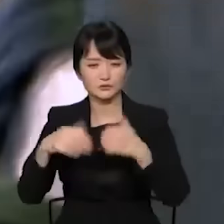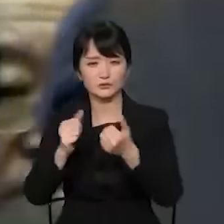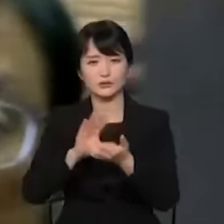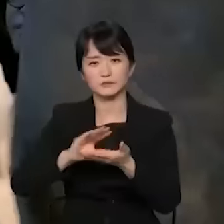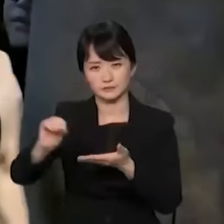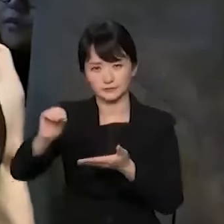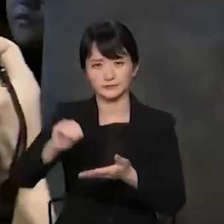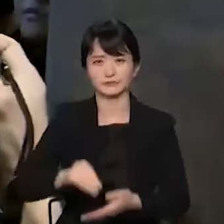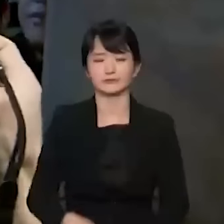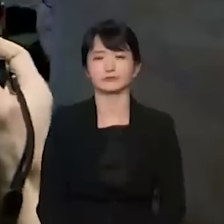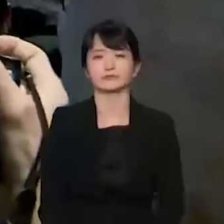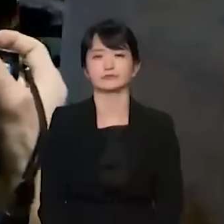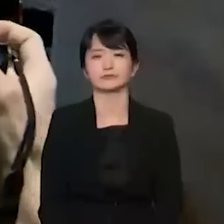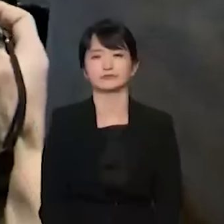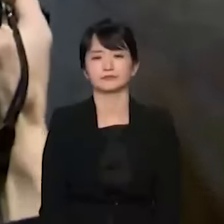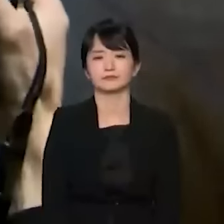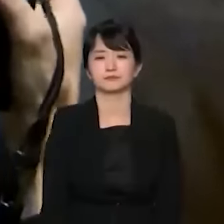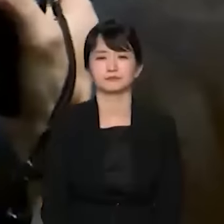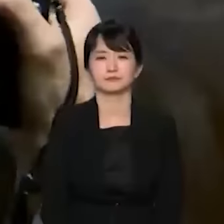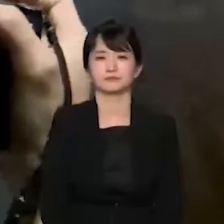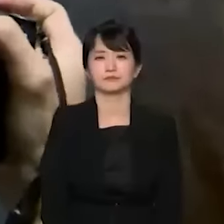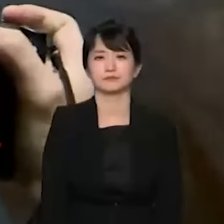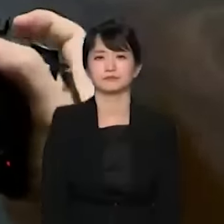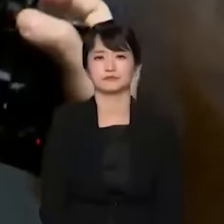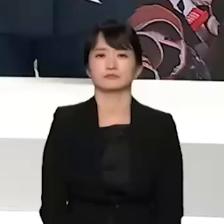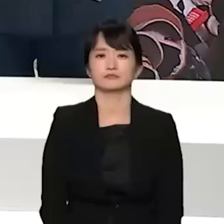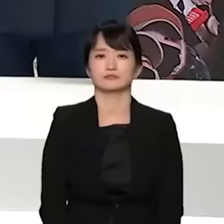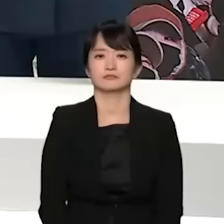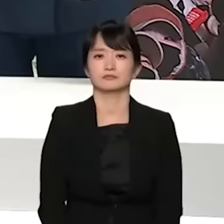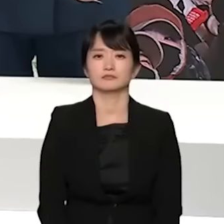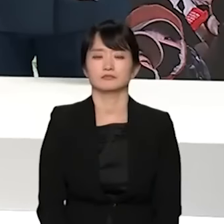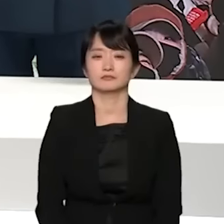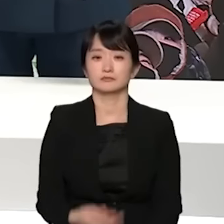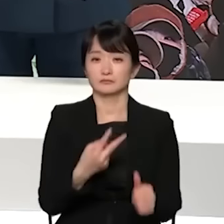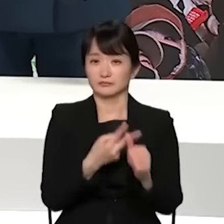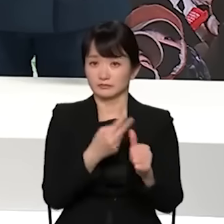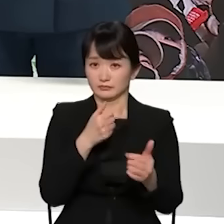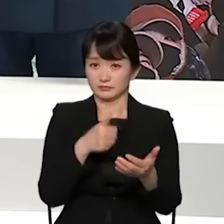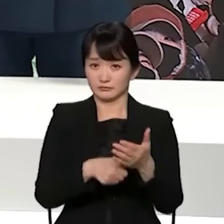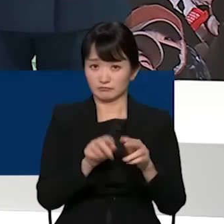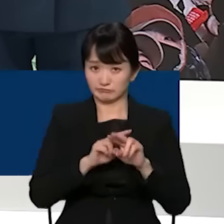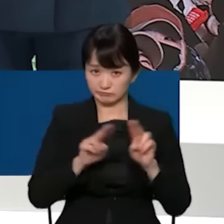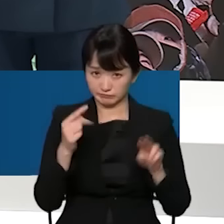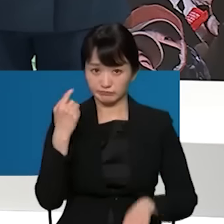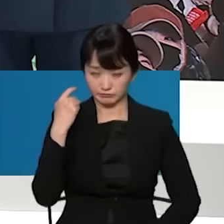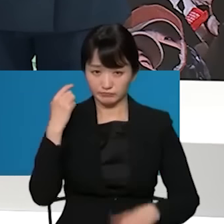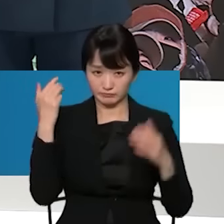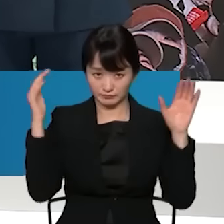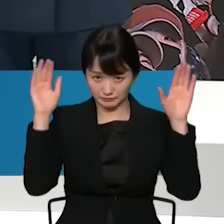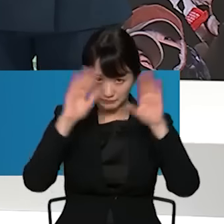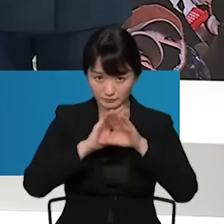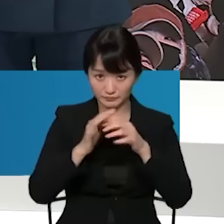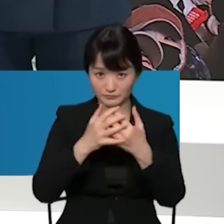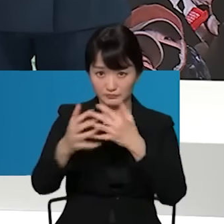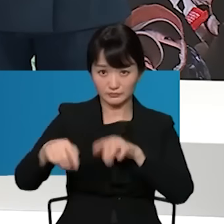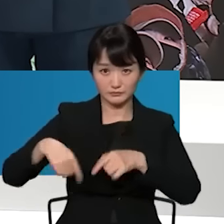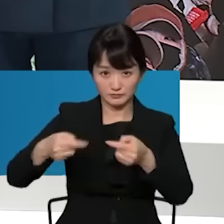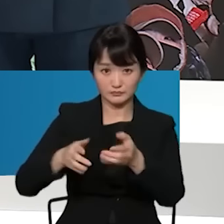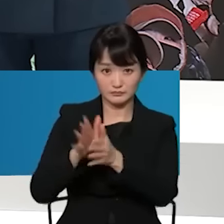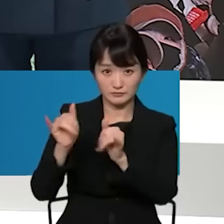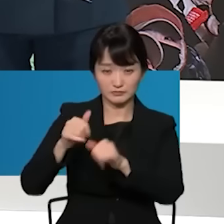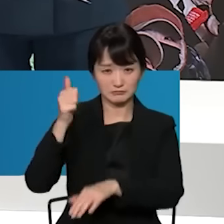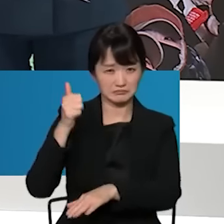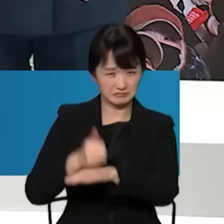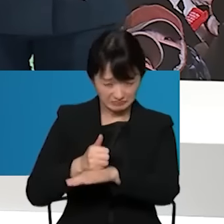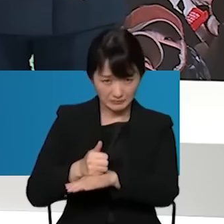빠져나갔습니다. JTBC 이승환입니다. 탄핵안 표결이 무산된 어젯밤 집회에 나섰던 시민들은